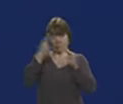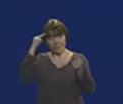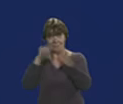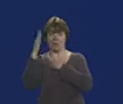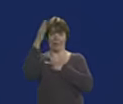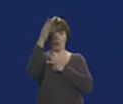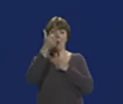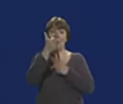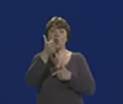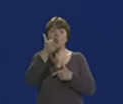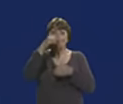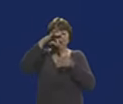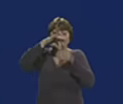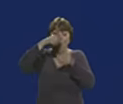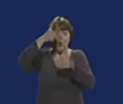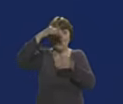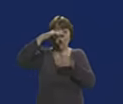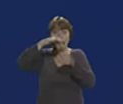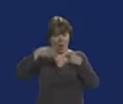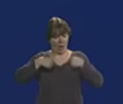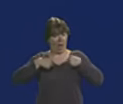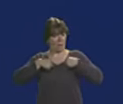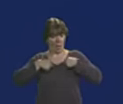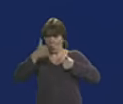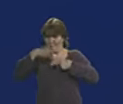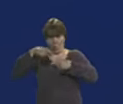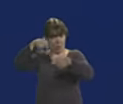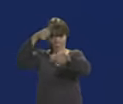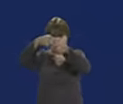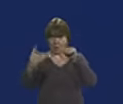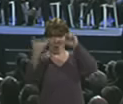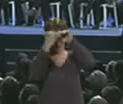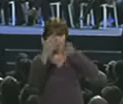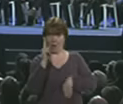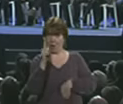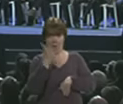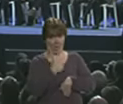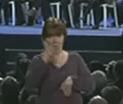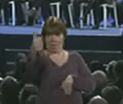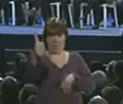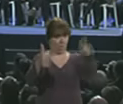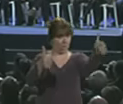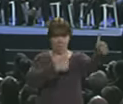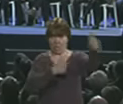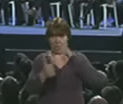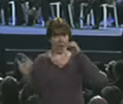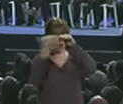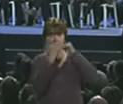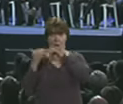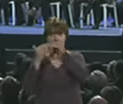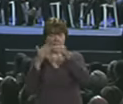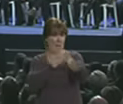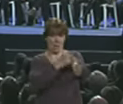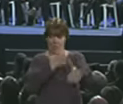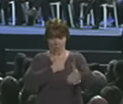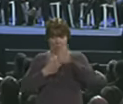Une voix vaut une voix. La mienne ne vaut pas davantage que la vôtre. La mienne est une parmi de millions